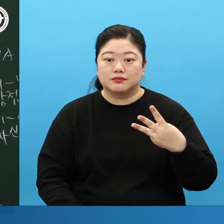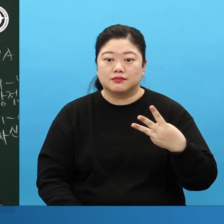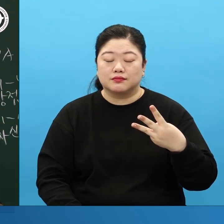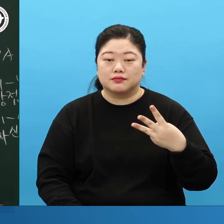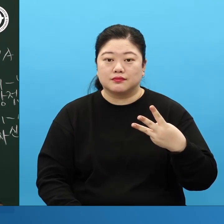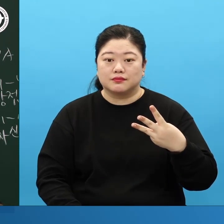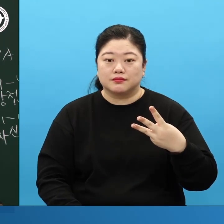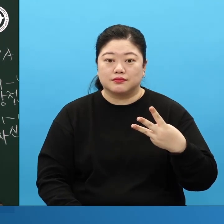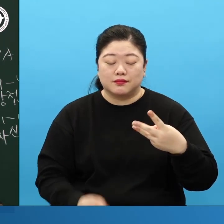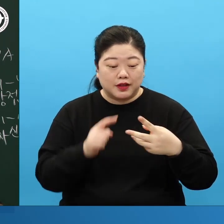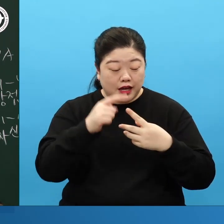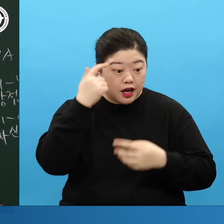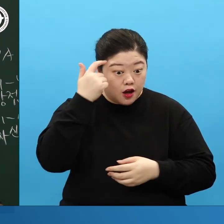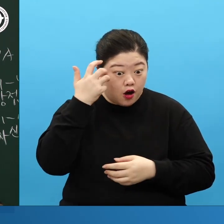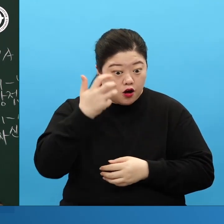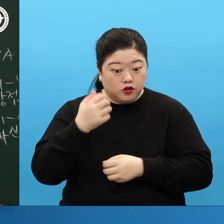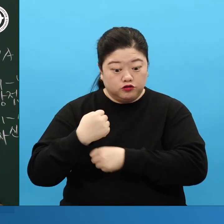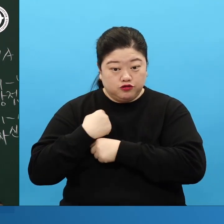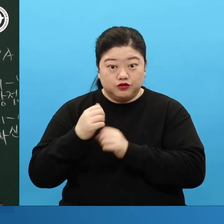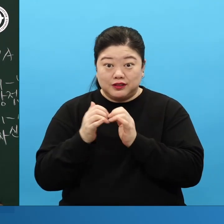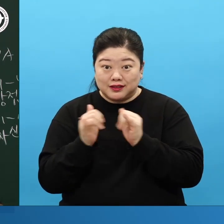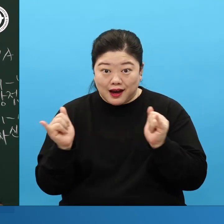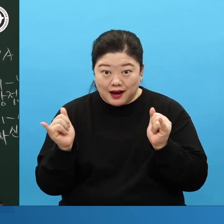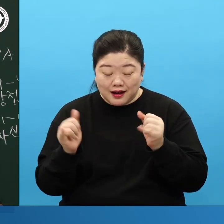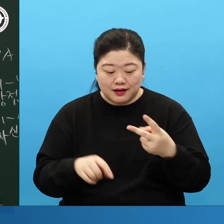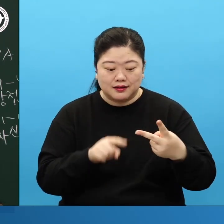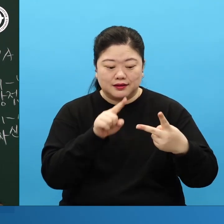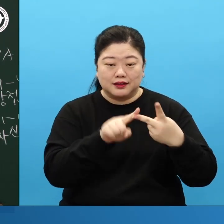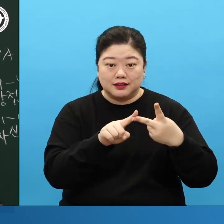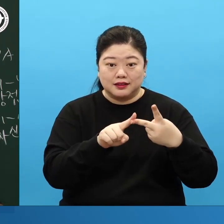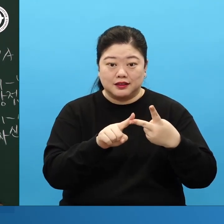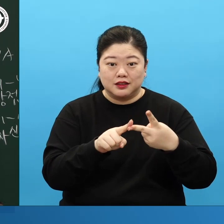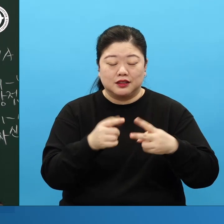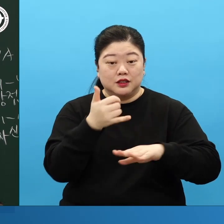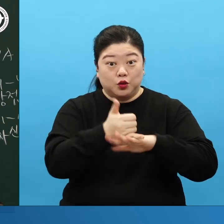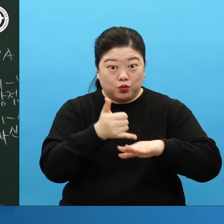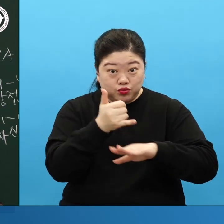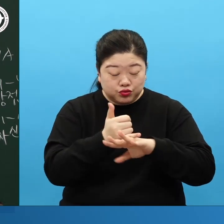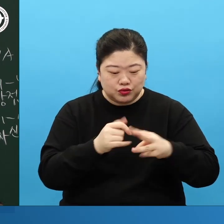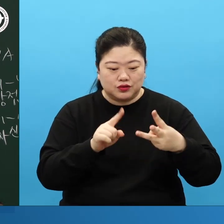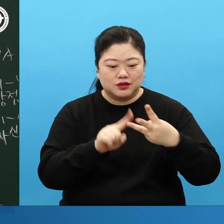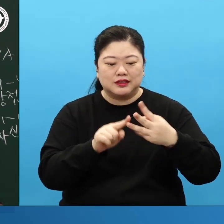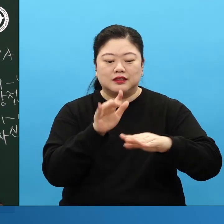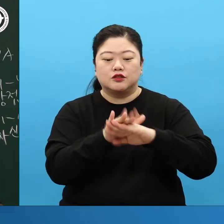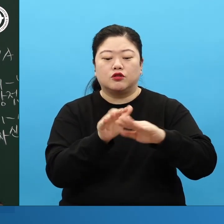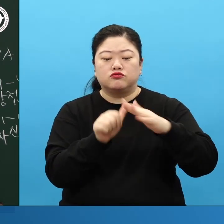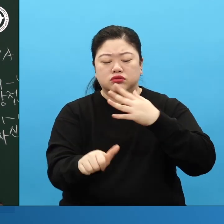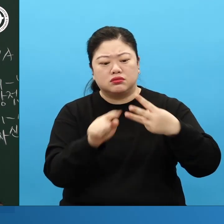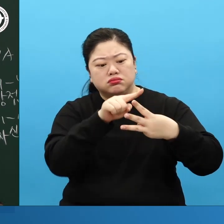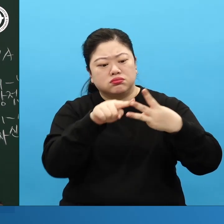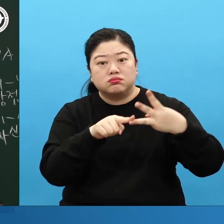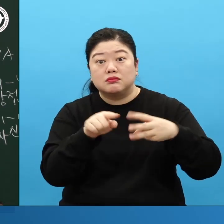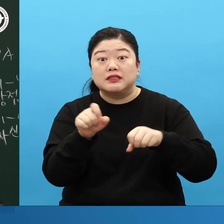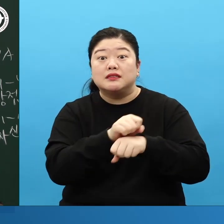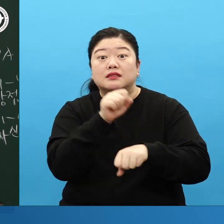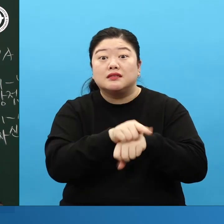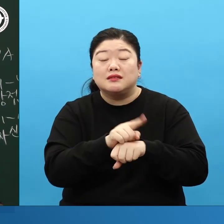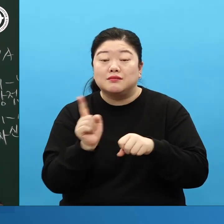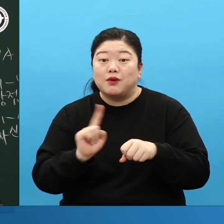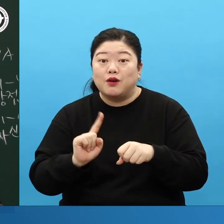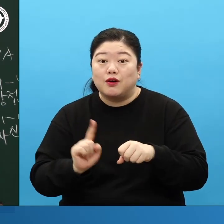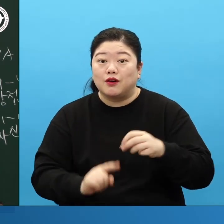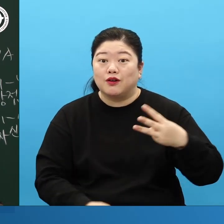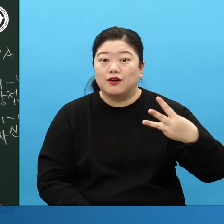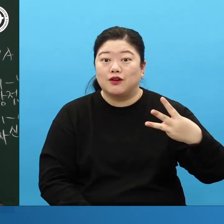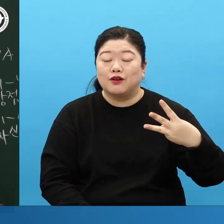이 영적 군사요, 그 다음에 농부요, 경기하는 자요. 특징이 뭡니까? Entonces, los soldados,